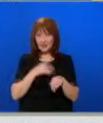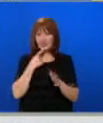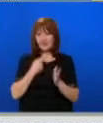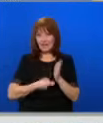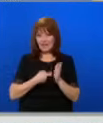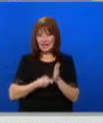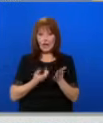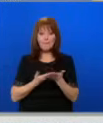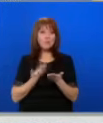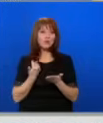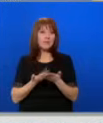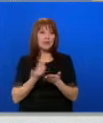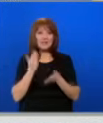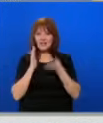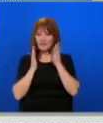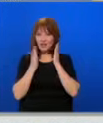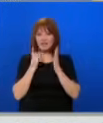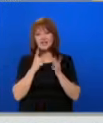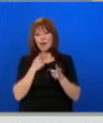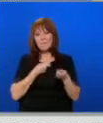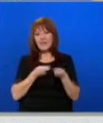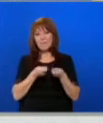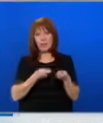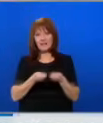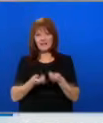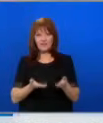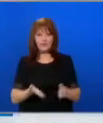твърденията на потребителя във Фейсбук са манипулативни.